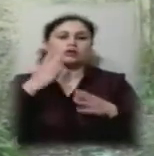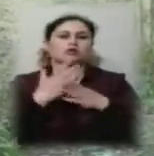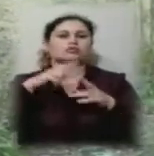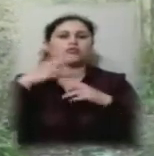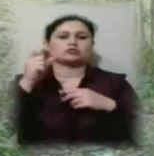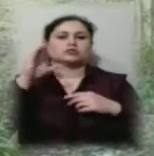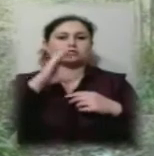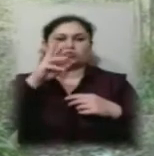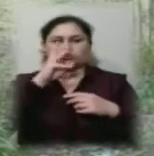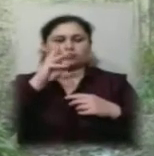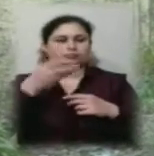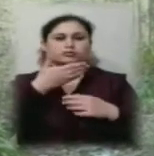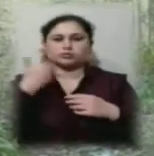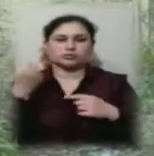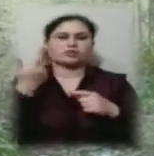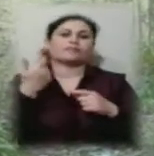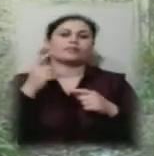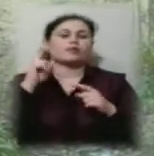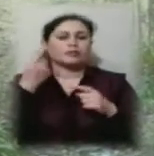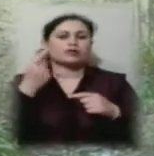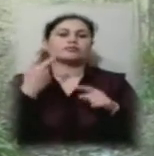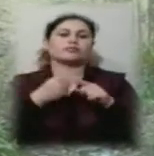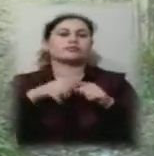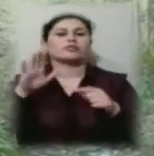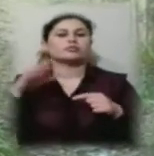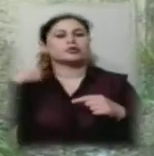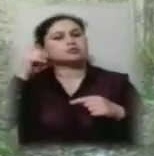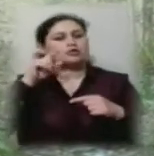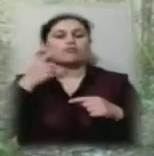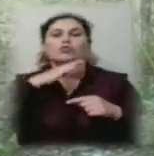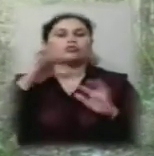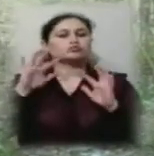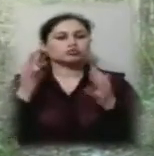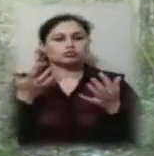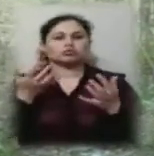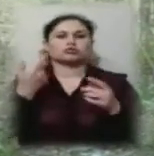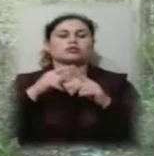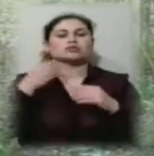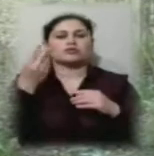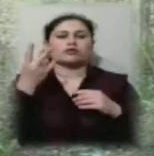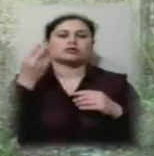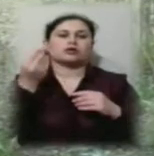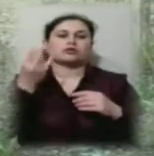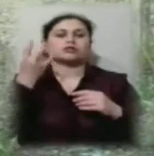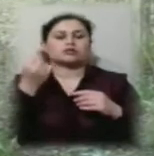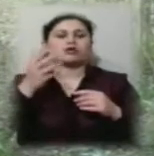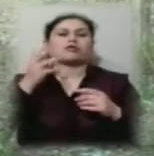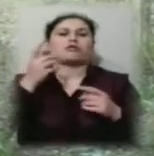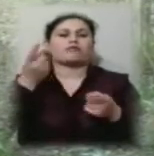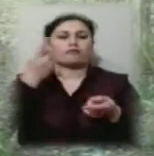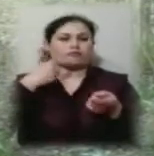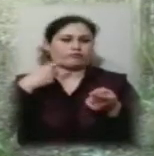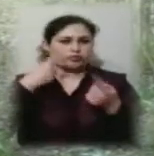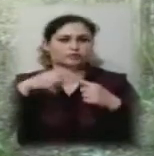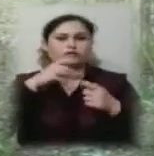місяць. І потім ми знаємо багато випадків, коли давали гроші на компенсацію заборгованістю по